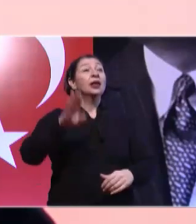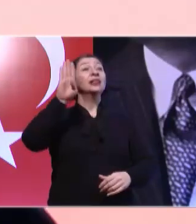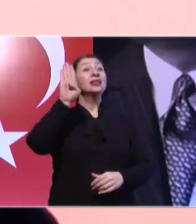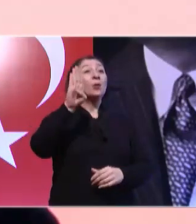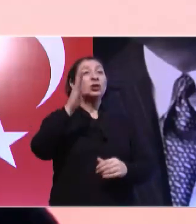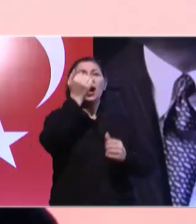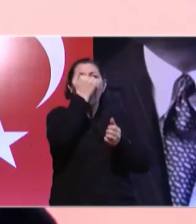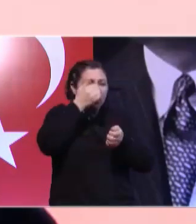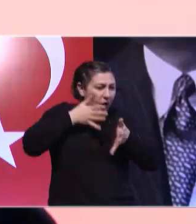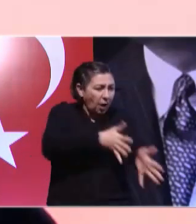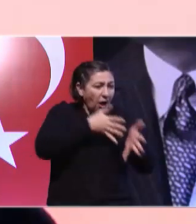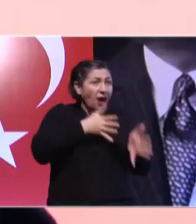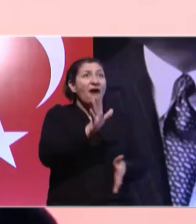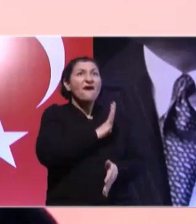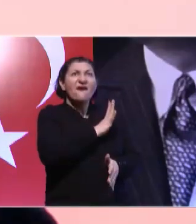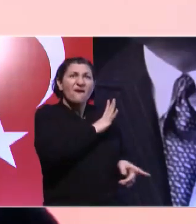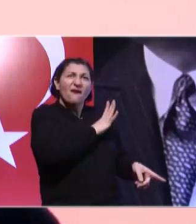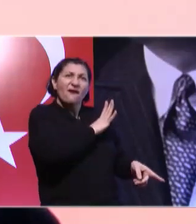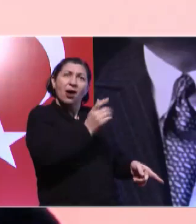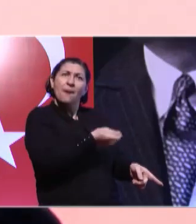Demokrasinin kan kaybına uğradığını görüyoruz.